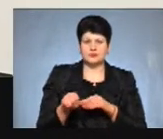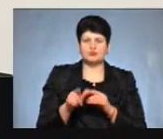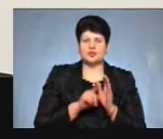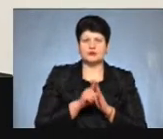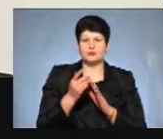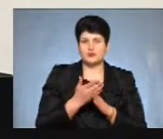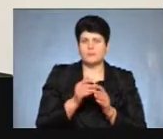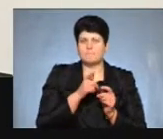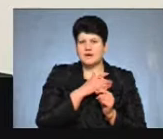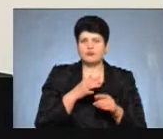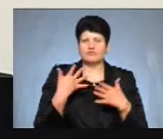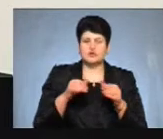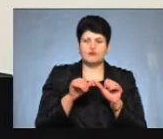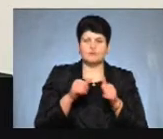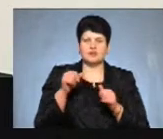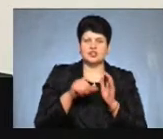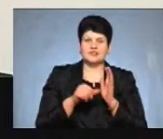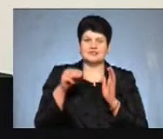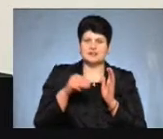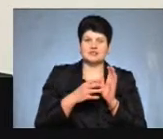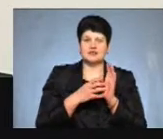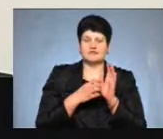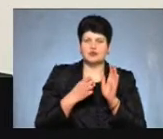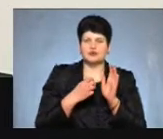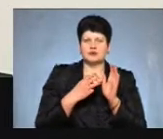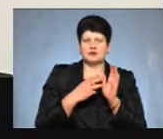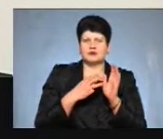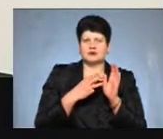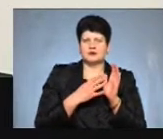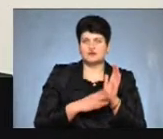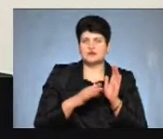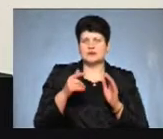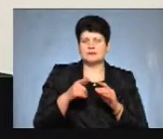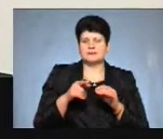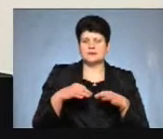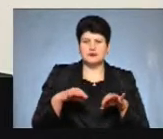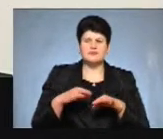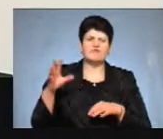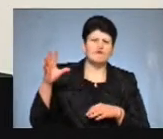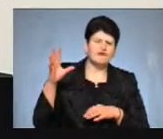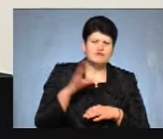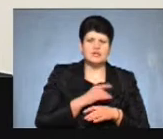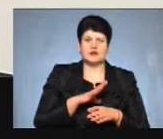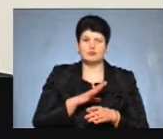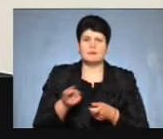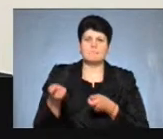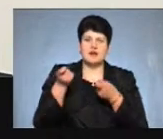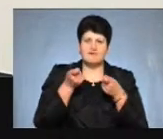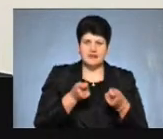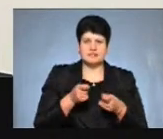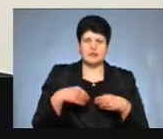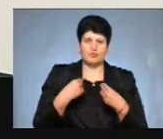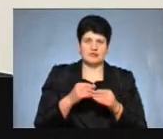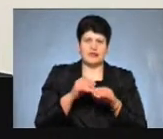вже оформлено 6890 транспортних засобів. Це всіх транспортних засобів, які були ввезені і подані до митного